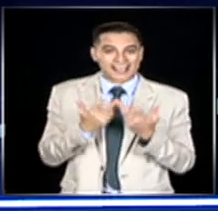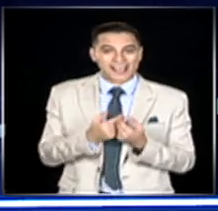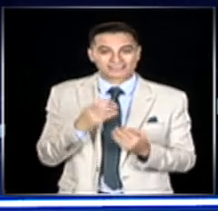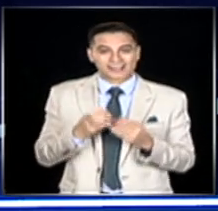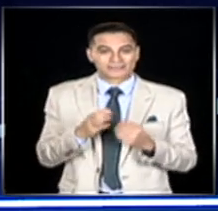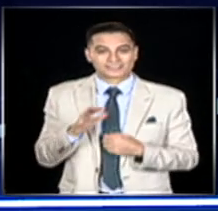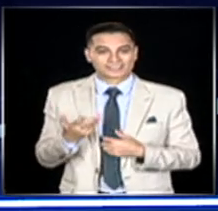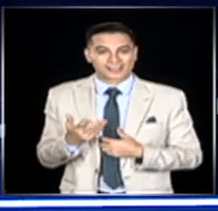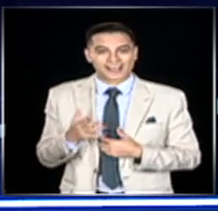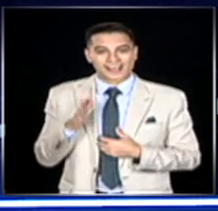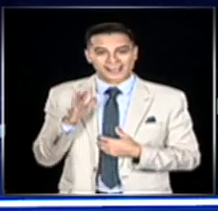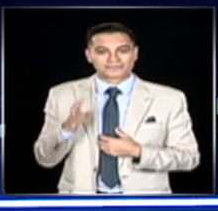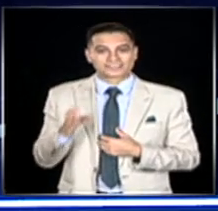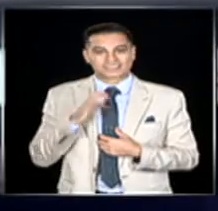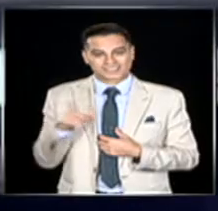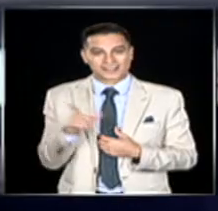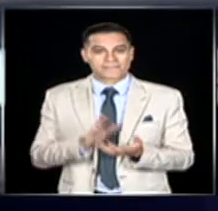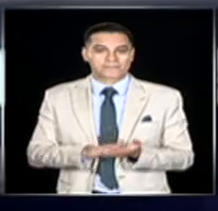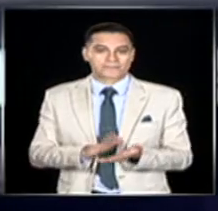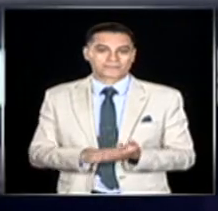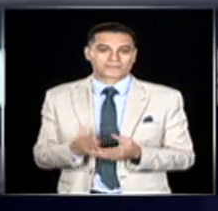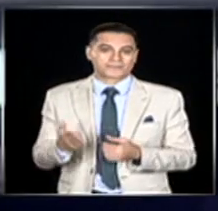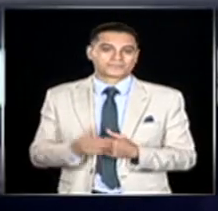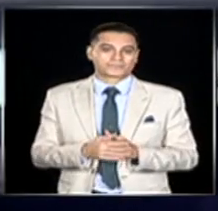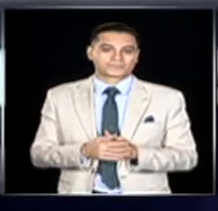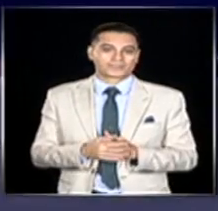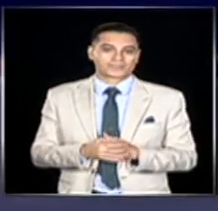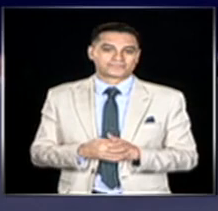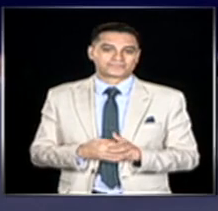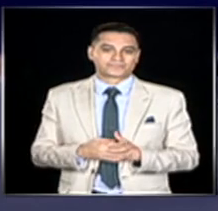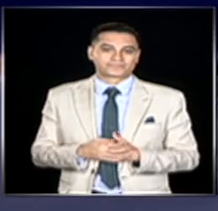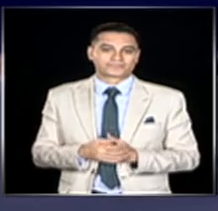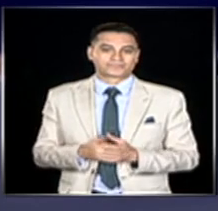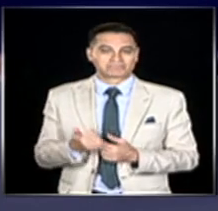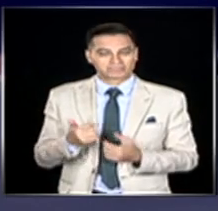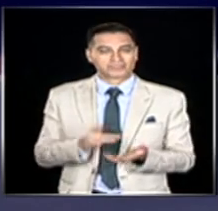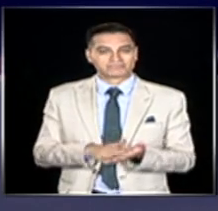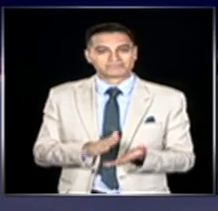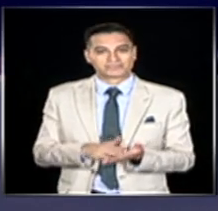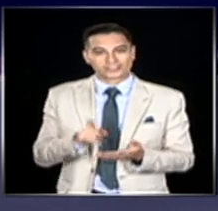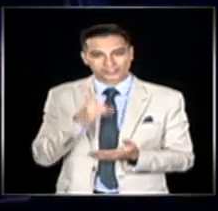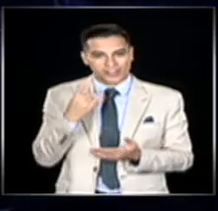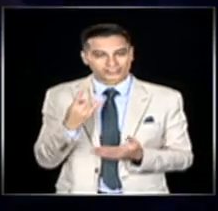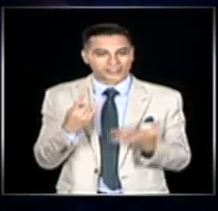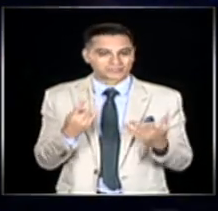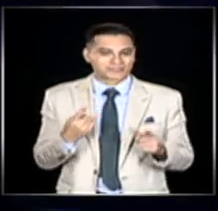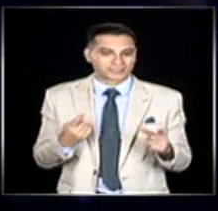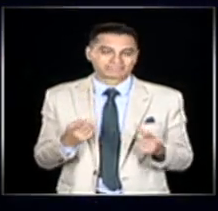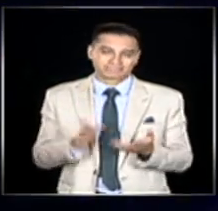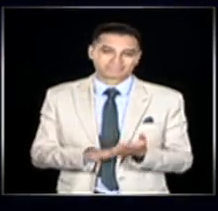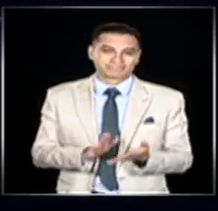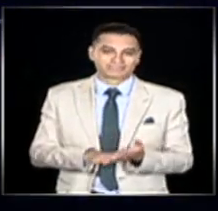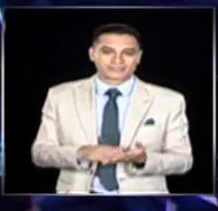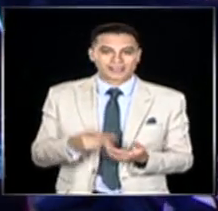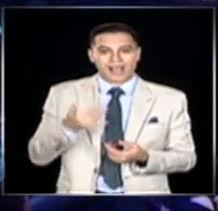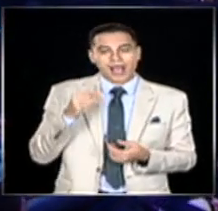عارف. 5 اجابات صحيحه. برافو عليك. من 10. برافو عليك. كويس يا سليم. عايزين احمد علي ينضم